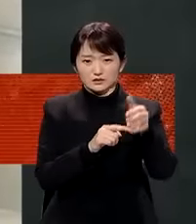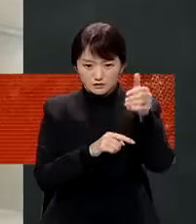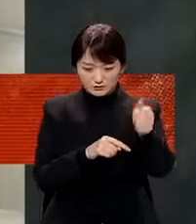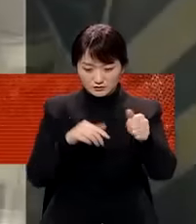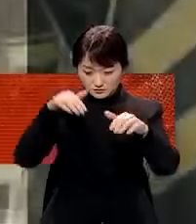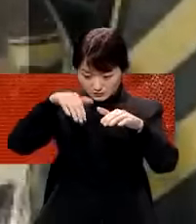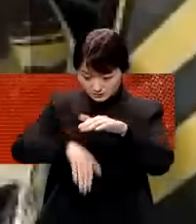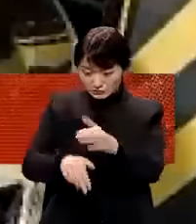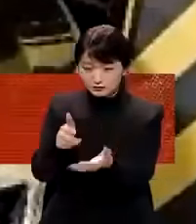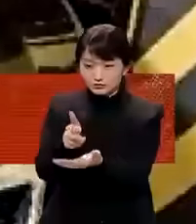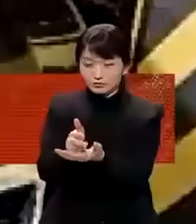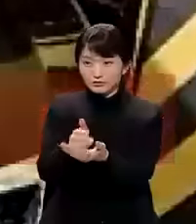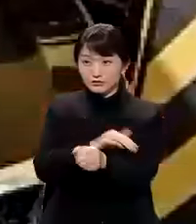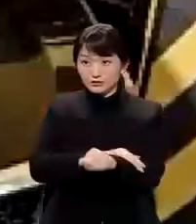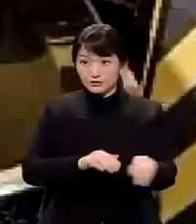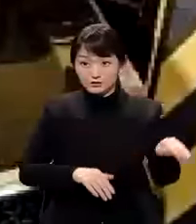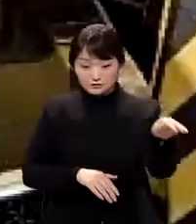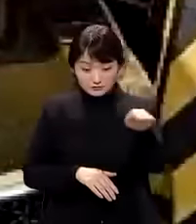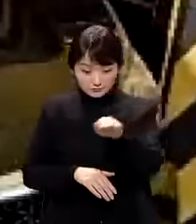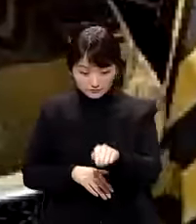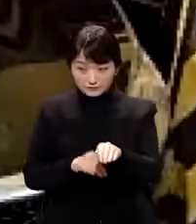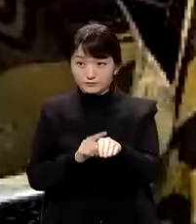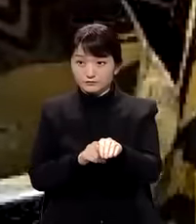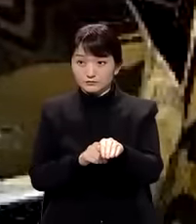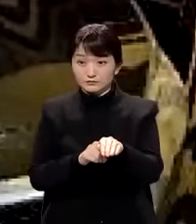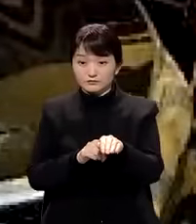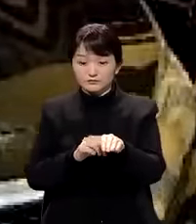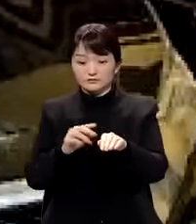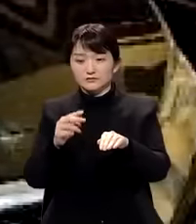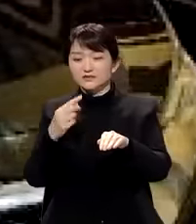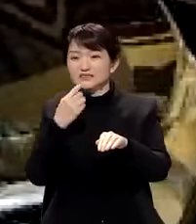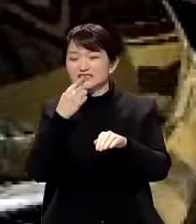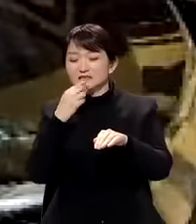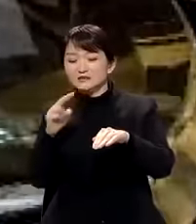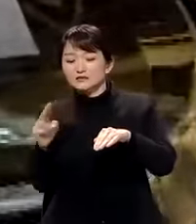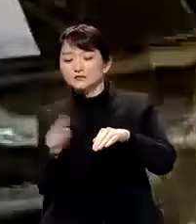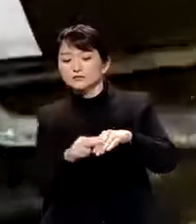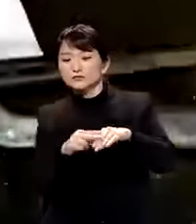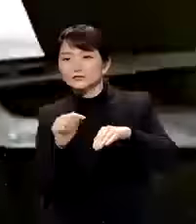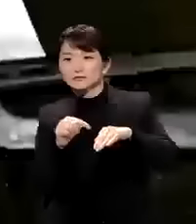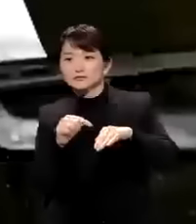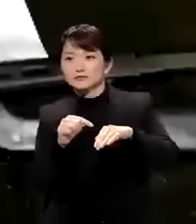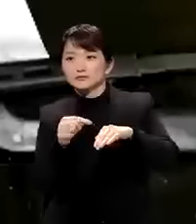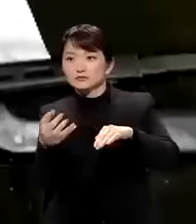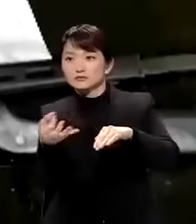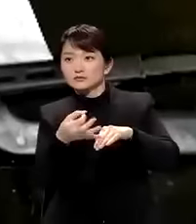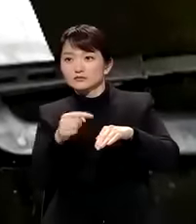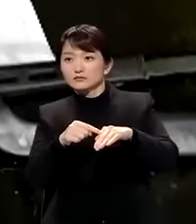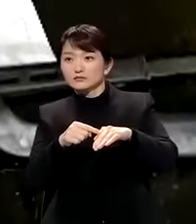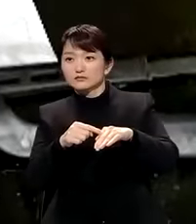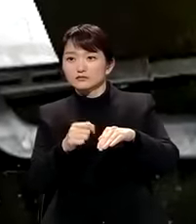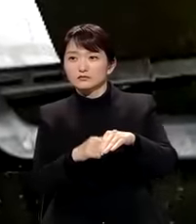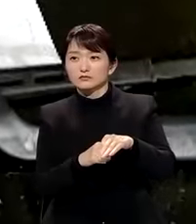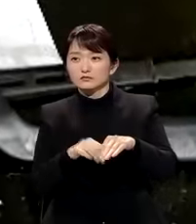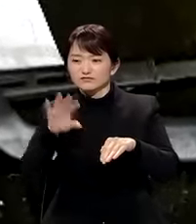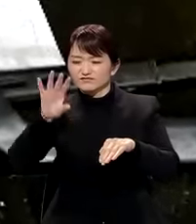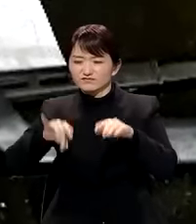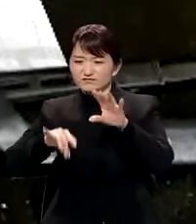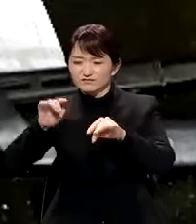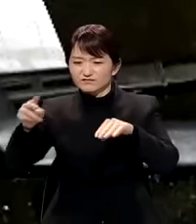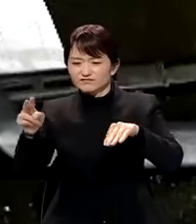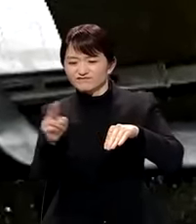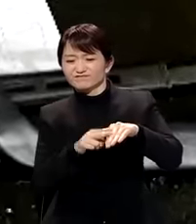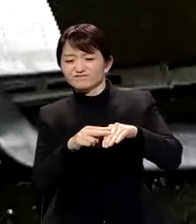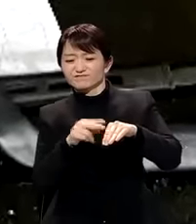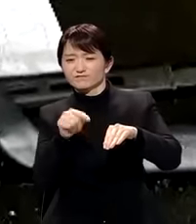지하 주차장에 잘 세워둔 것 같은데 앞에 붙어 있는 종이 한 장 자 보시죠 또 주차 스티커 붙이면